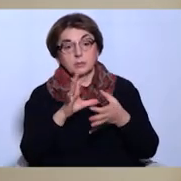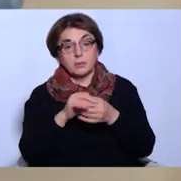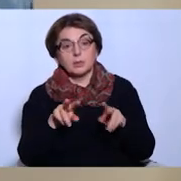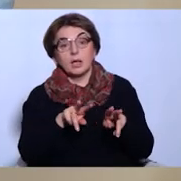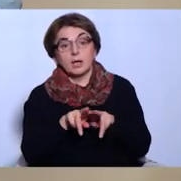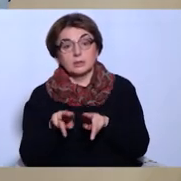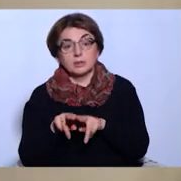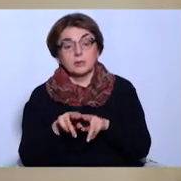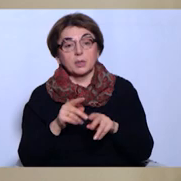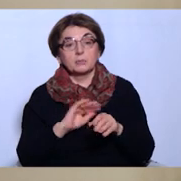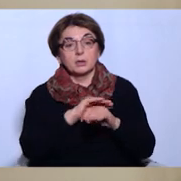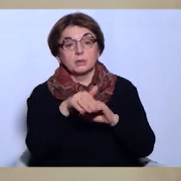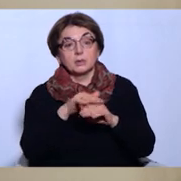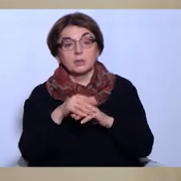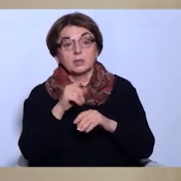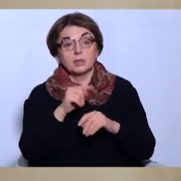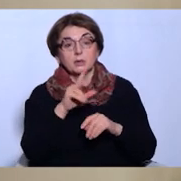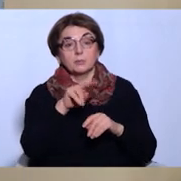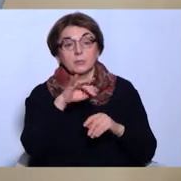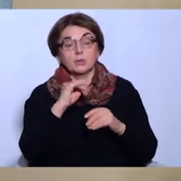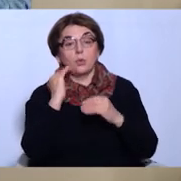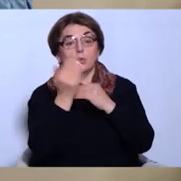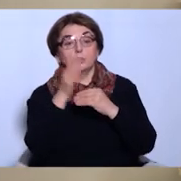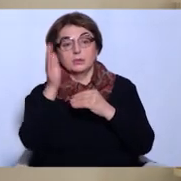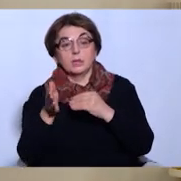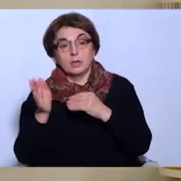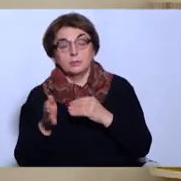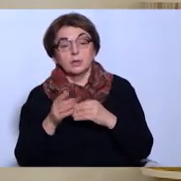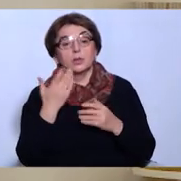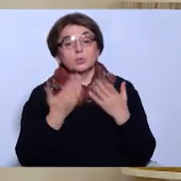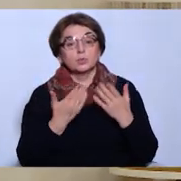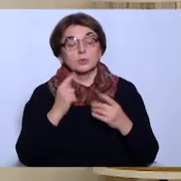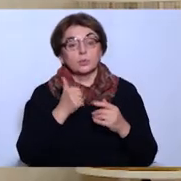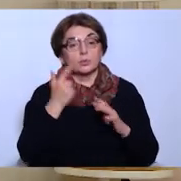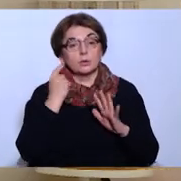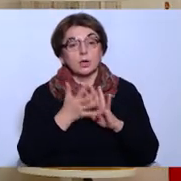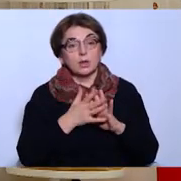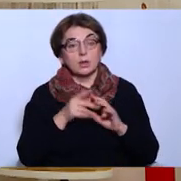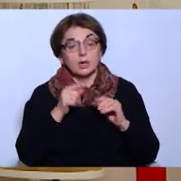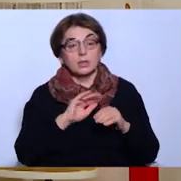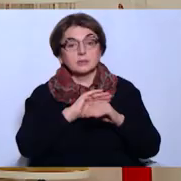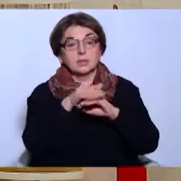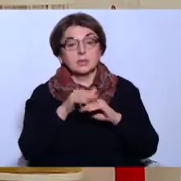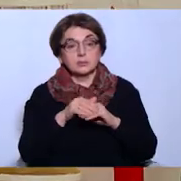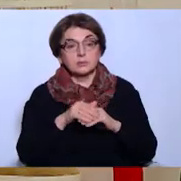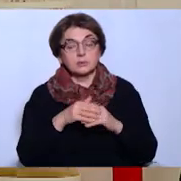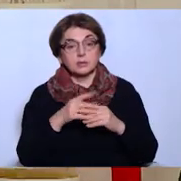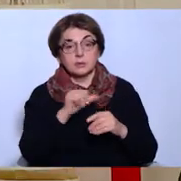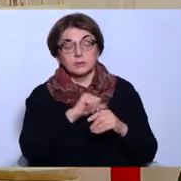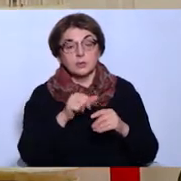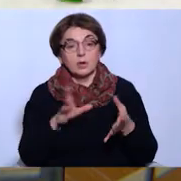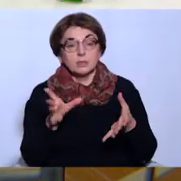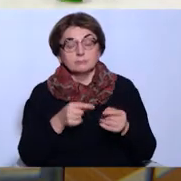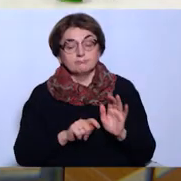ერთნაირი, რადგან მათ შორის გადაფარვა ხდება S და P ორბიტალებით. თუმცა, როგორც აღმოჩნდა, ეს გადაფარვა და წარმოქმნილი ბმები